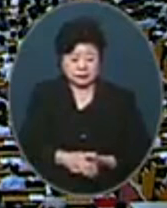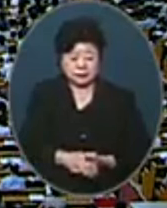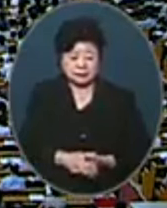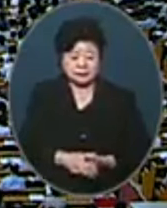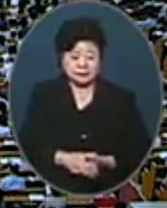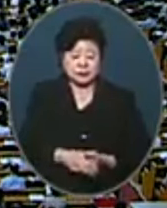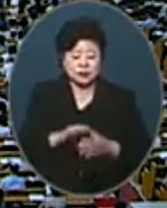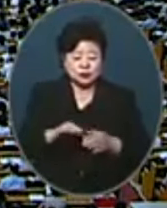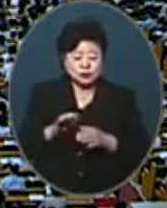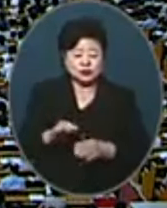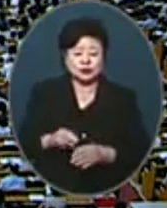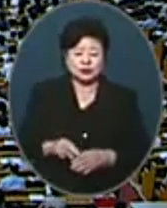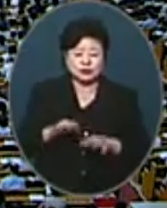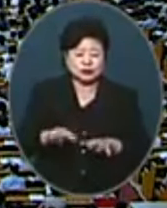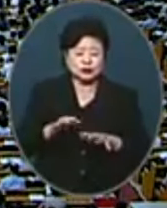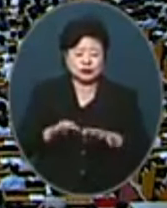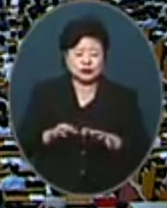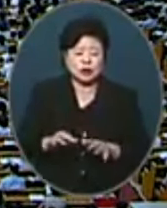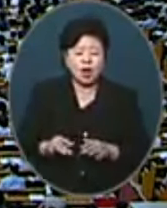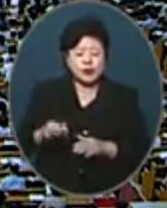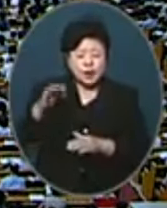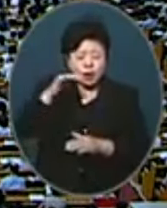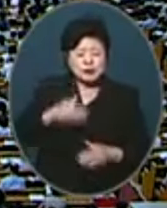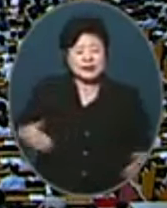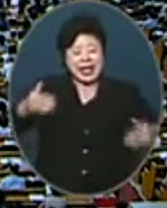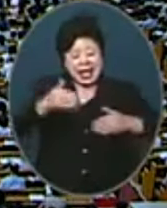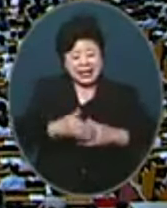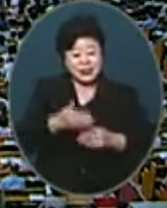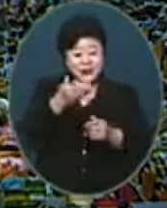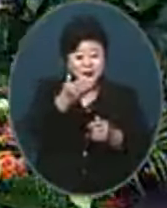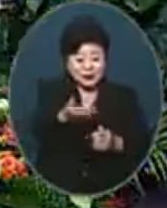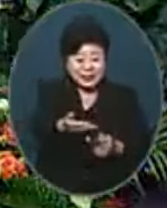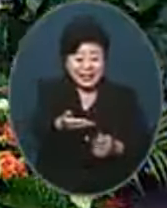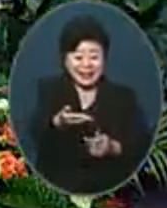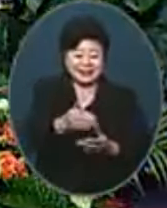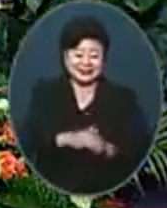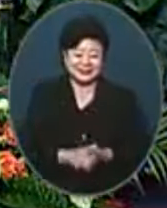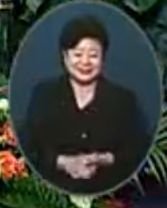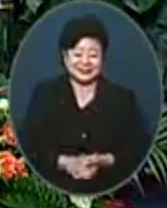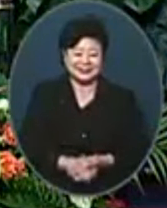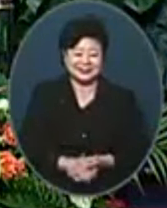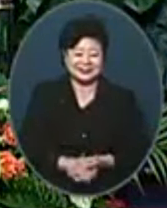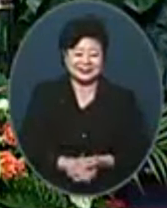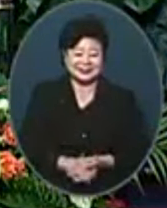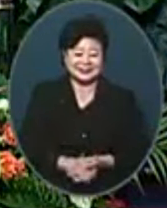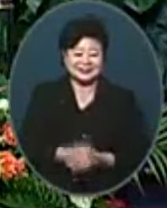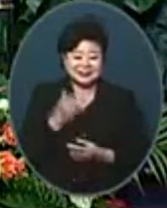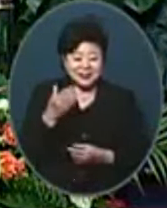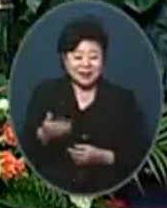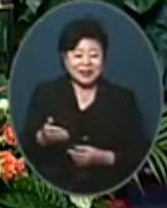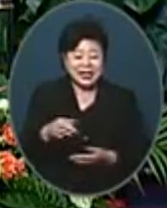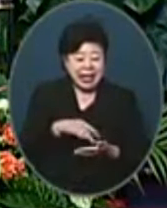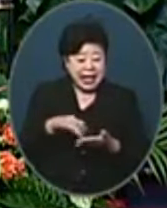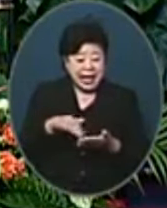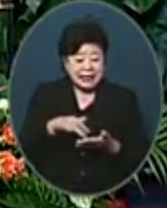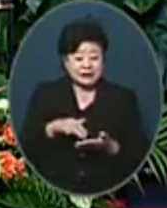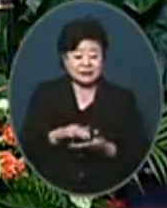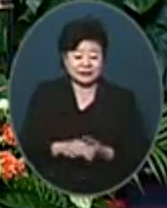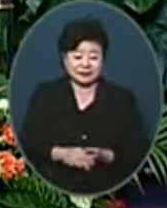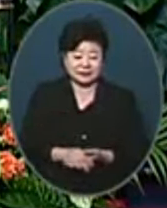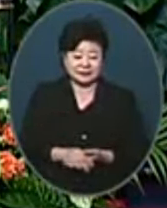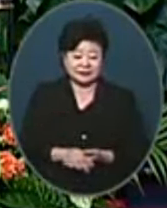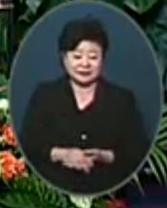곧 후이되어 누르고 흔들어 넘치게 해서 너희에게 안겨주리라. 너희의 헤아리는 그